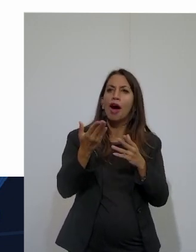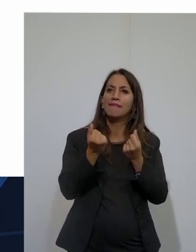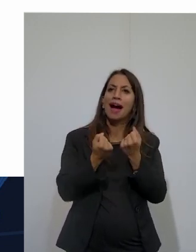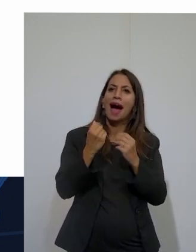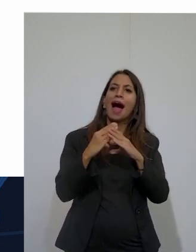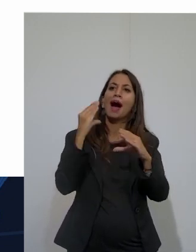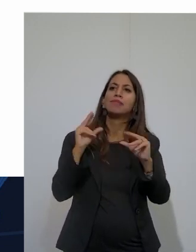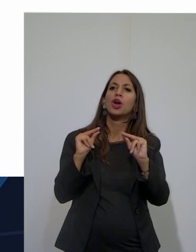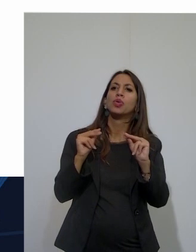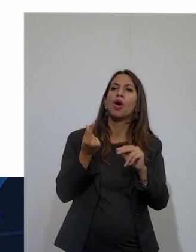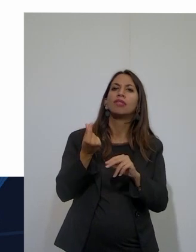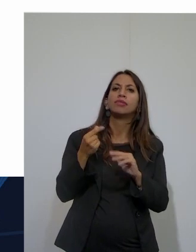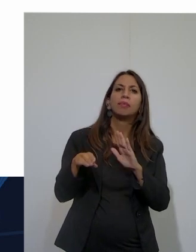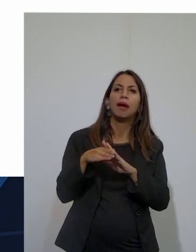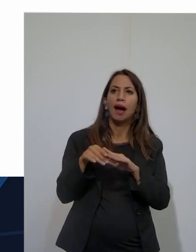si parte da